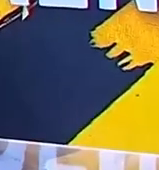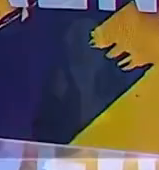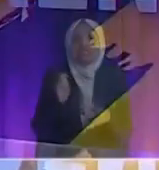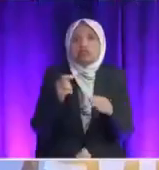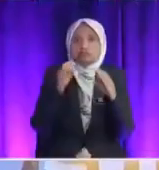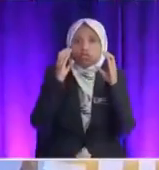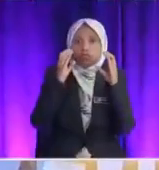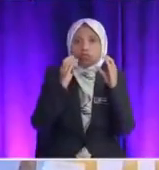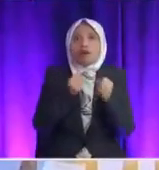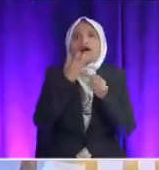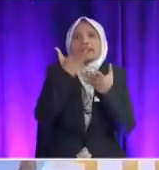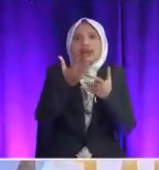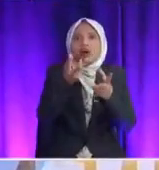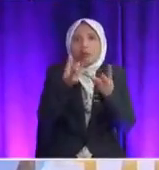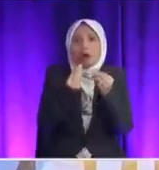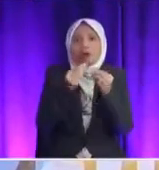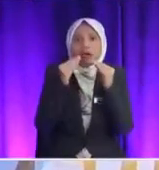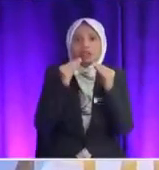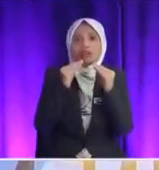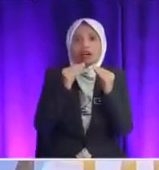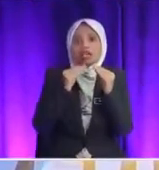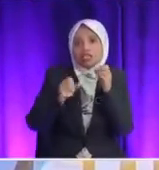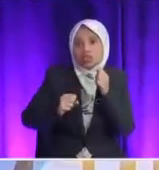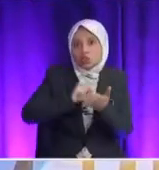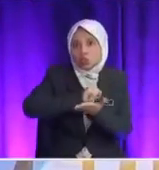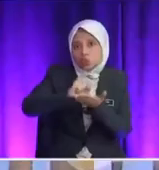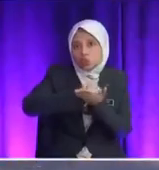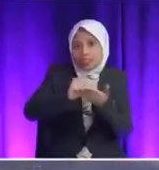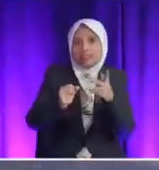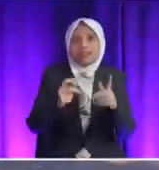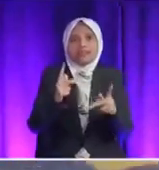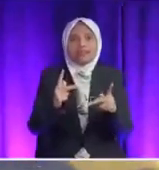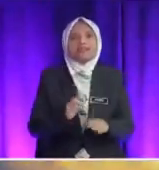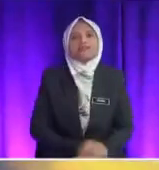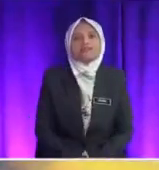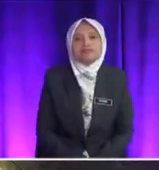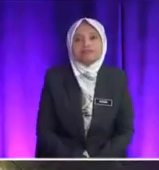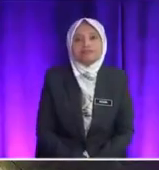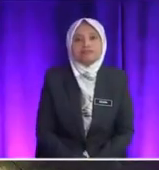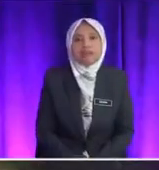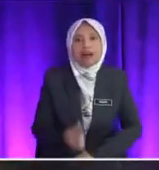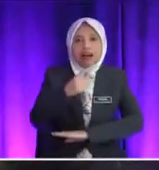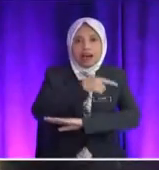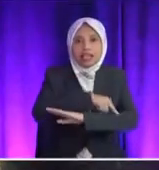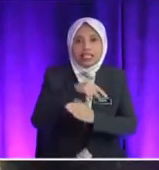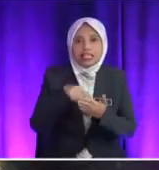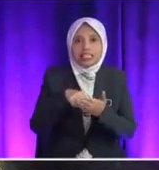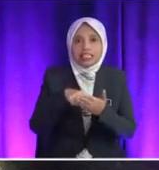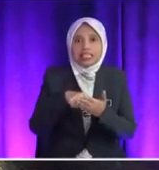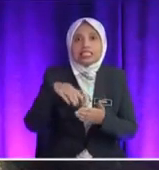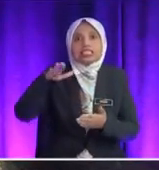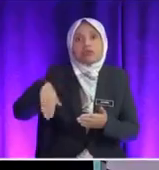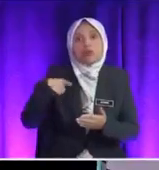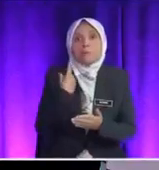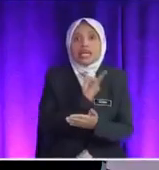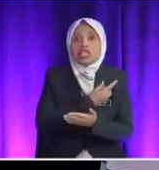ajak itu Gang cari saya untuk mencuci kendaraan motor Ha oke hai miss mungkin tim cuci kredit